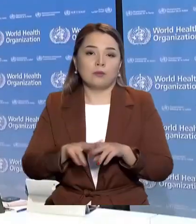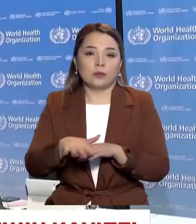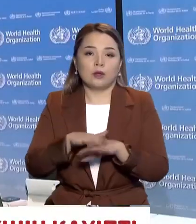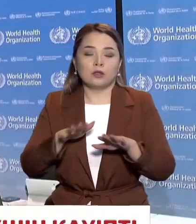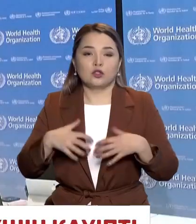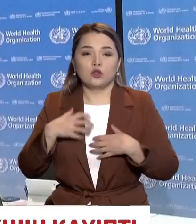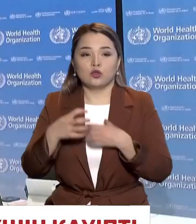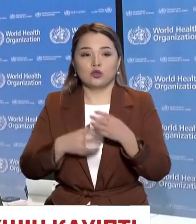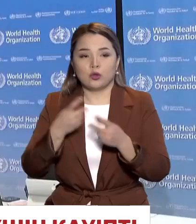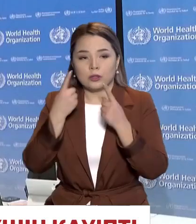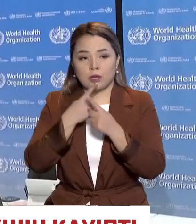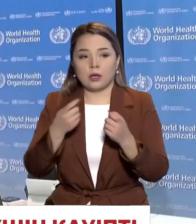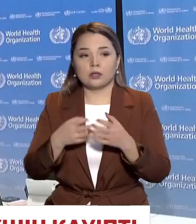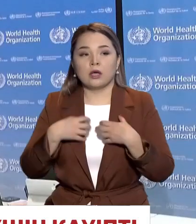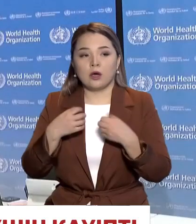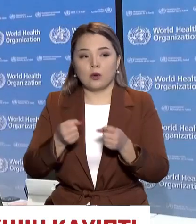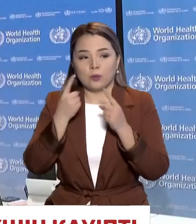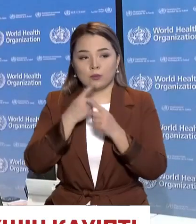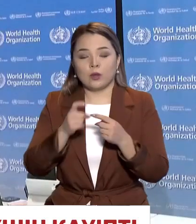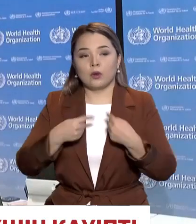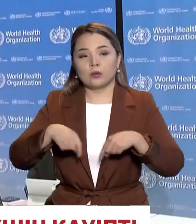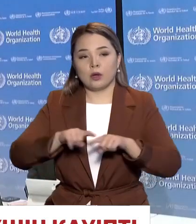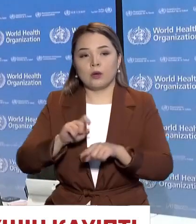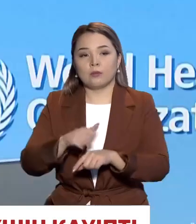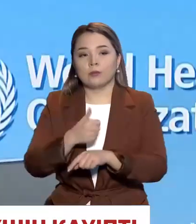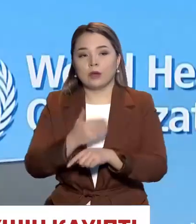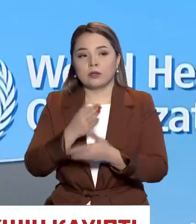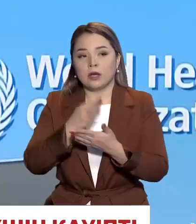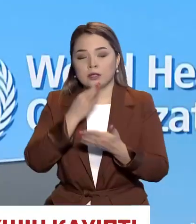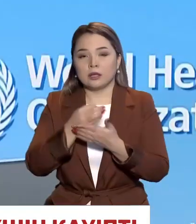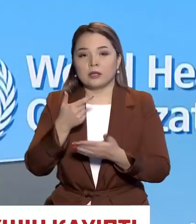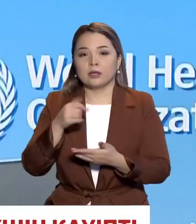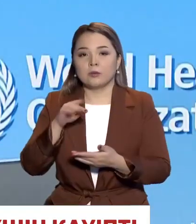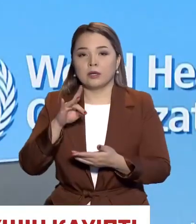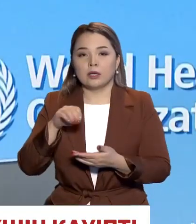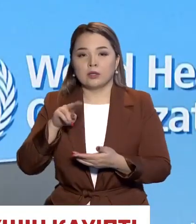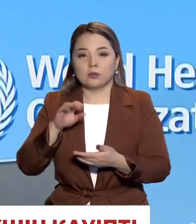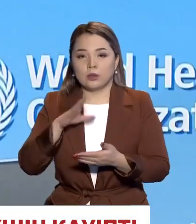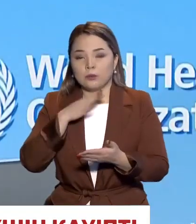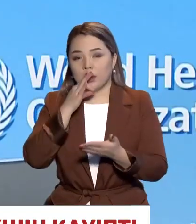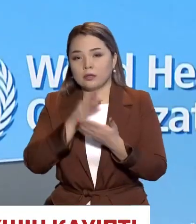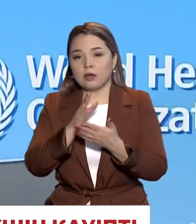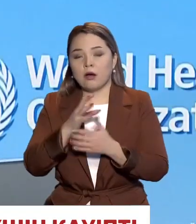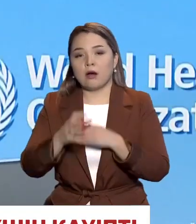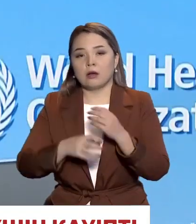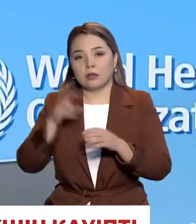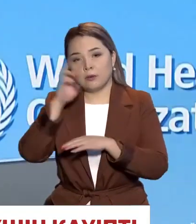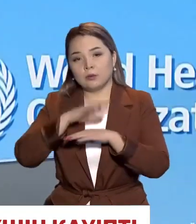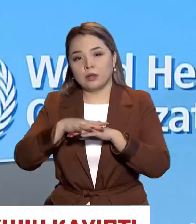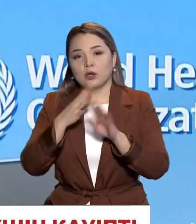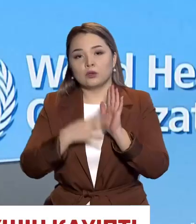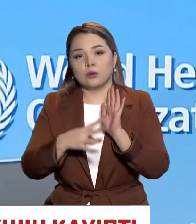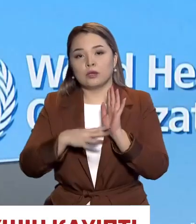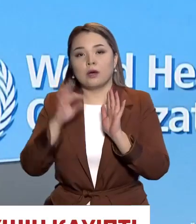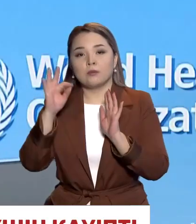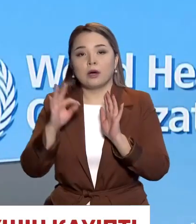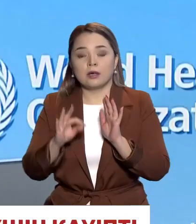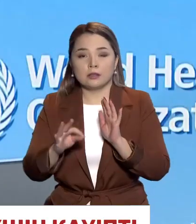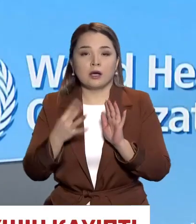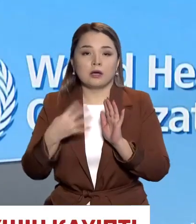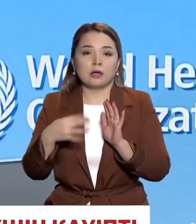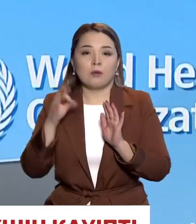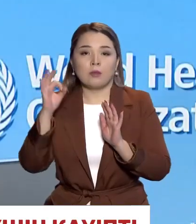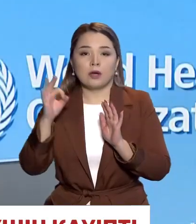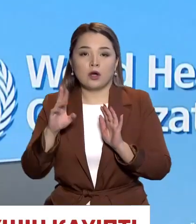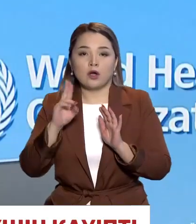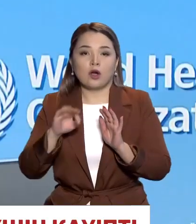ұйымы осылай деп мәлімдеді. Халықаралық орган басшысы Тедрос Гебрейесустың мәліметіне сай, әлем елдерінің 90% халықтың